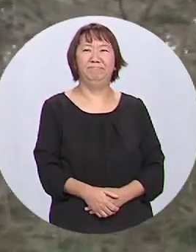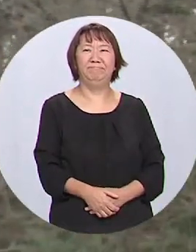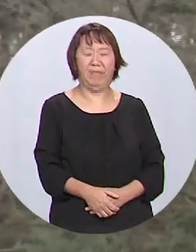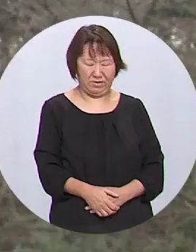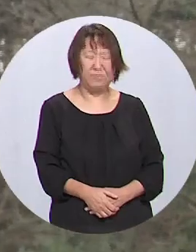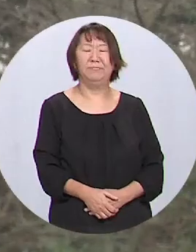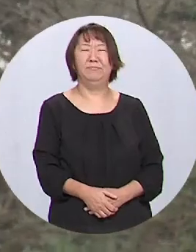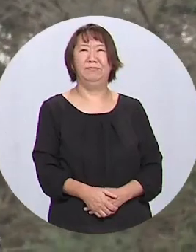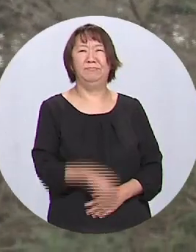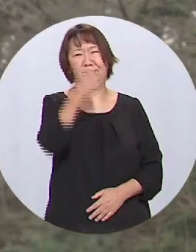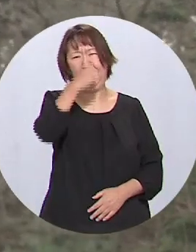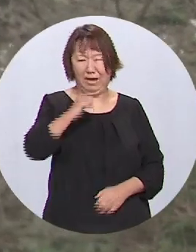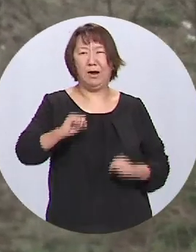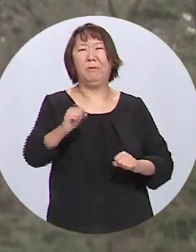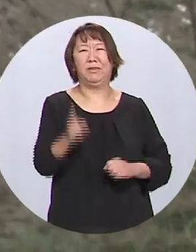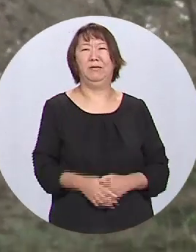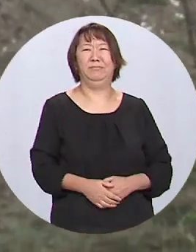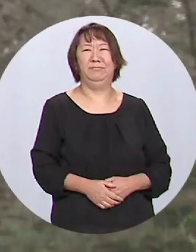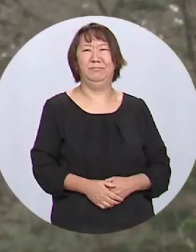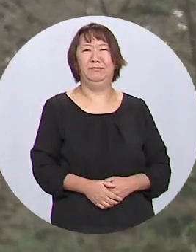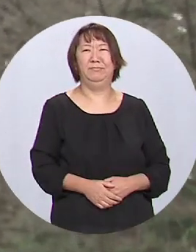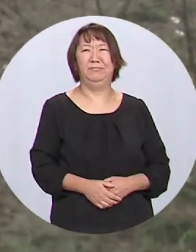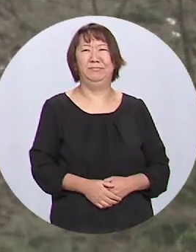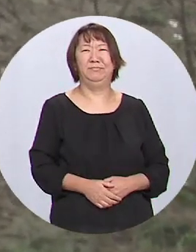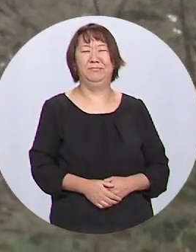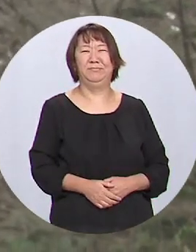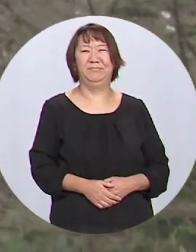よし、よく頑張った。